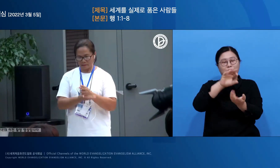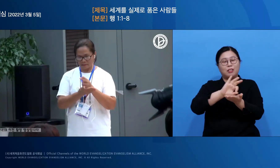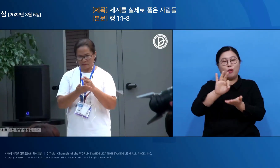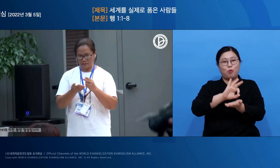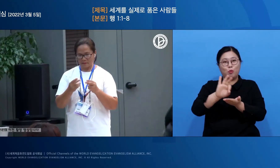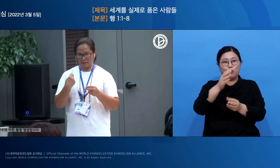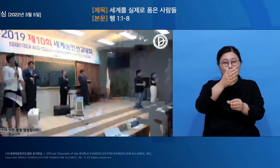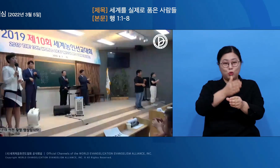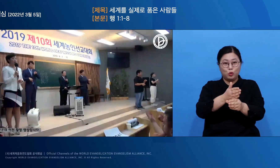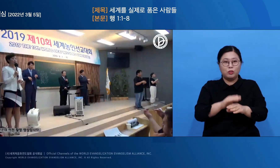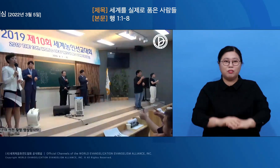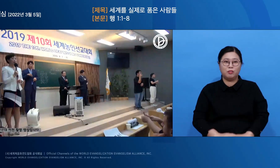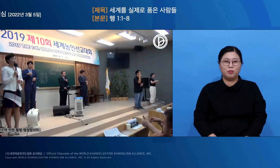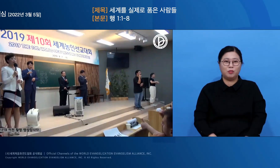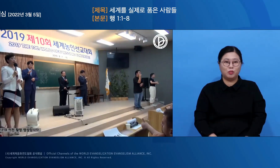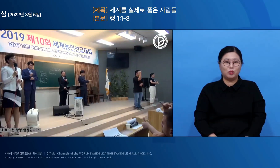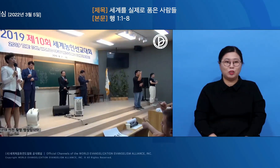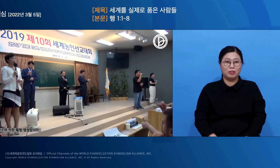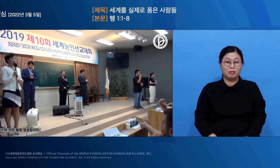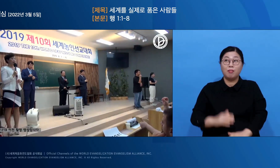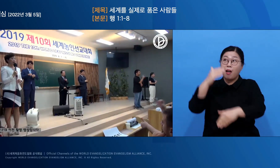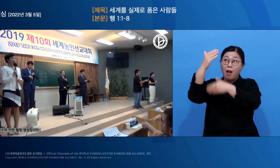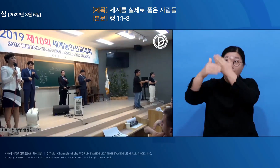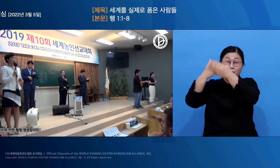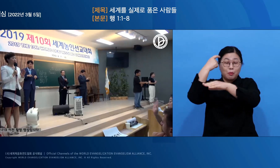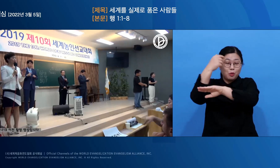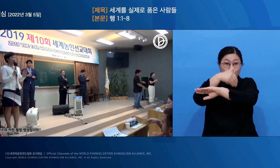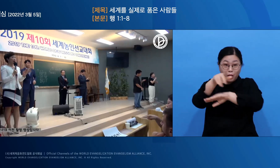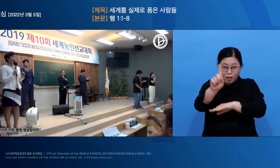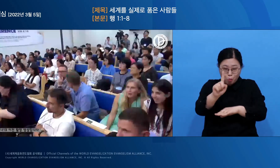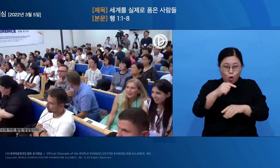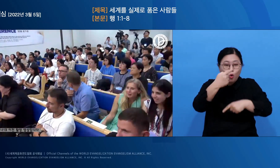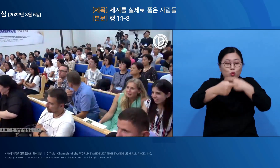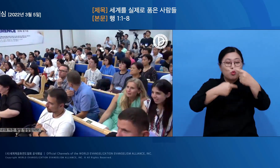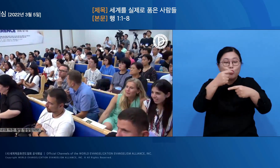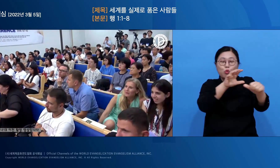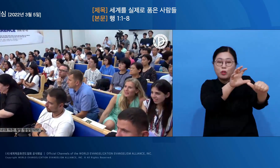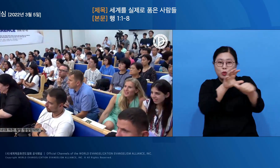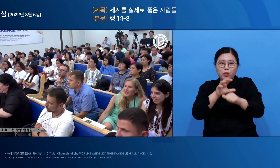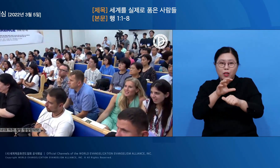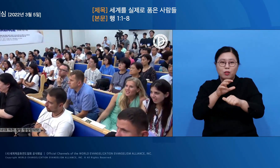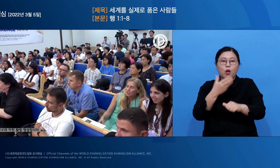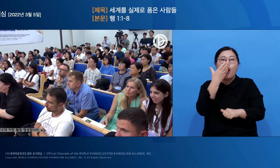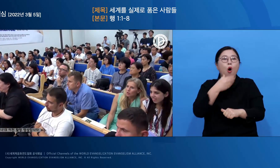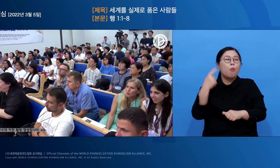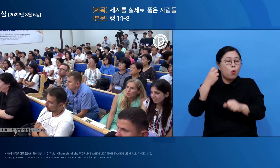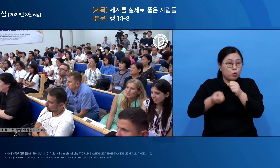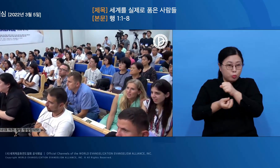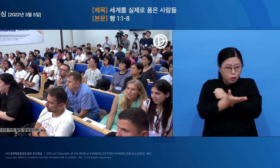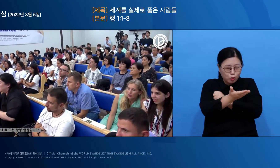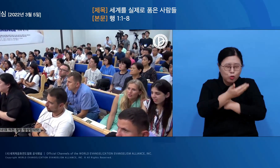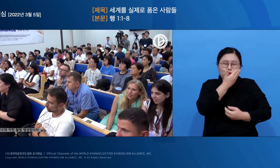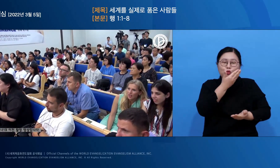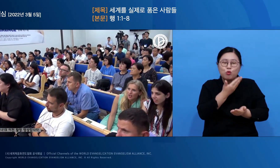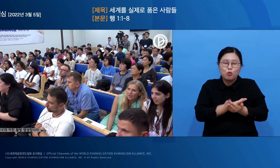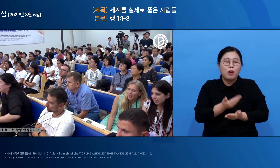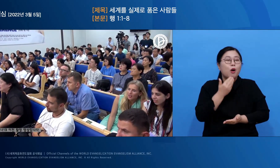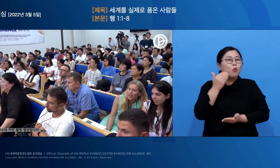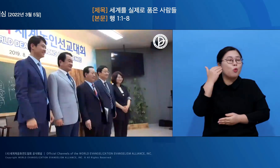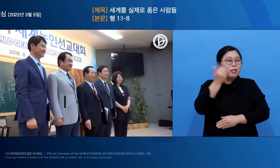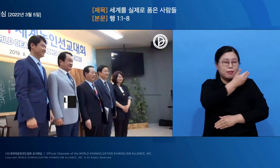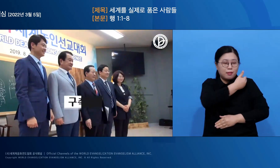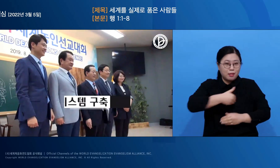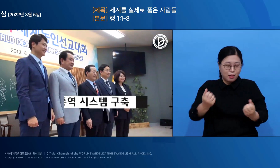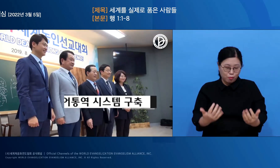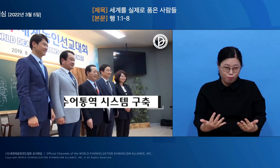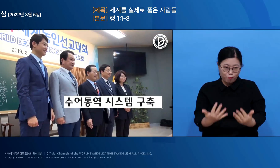하나님은 수어를 통해 농인에게 복음을 전달하시고 중요한 농인 제자가 일어나게 하셨습니다.